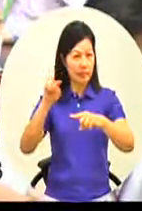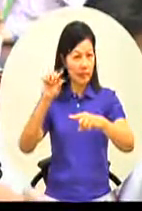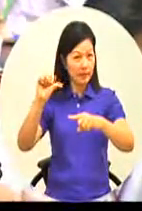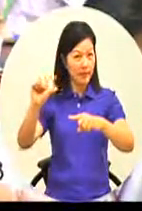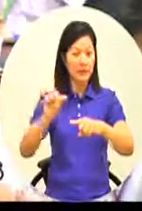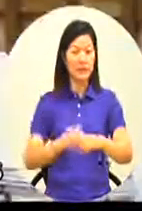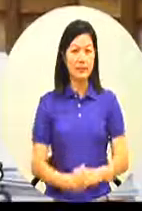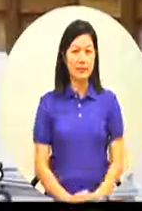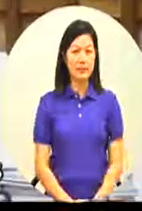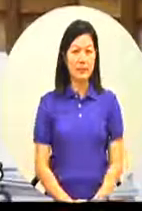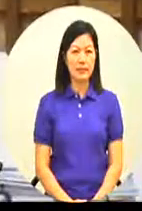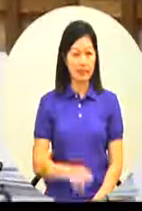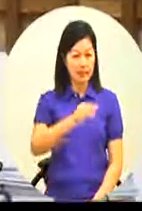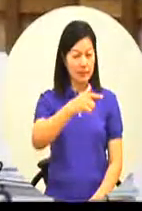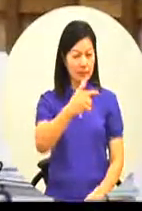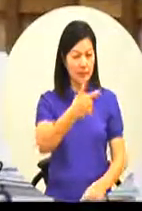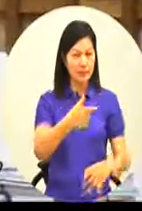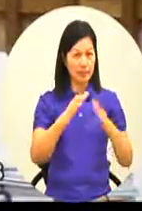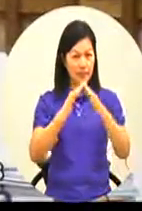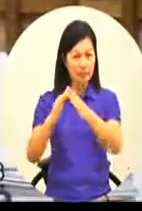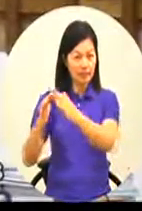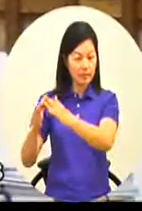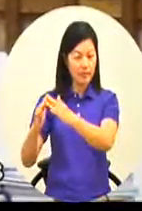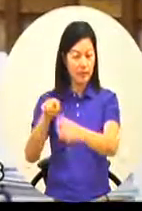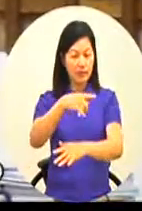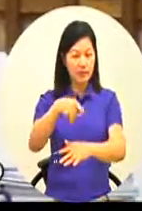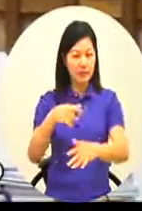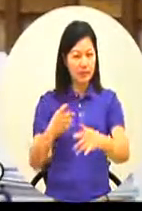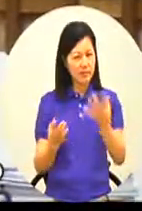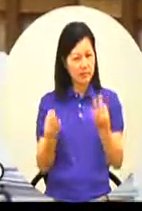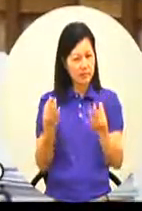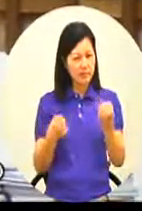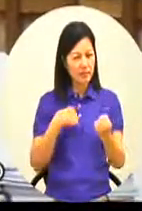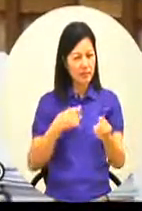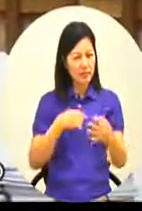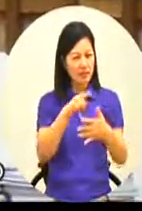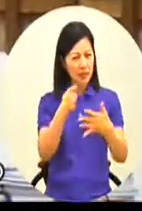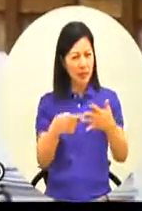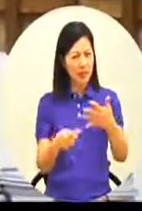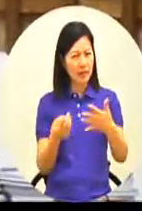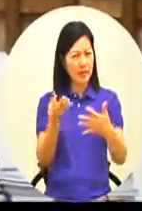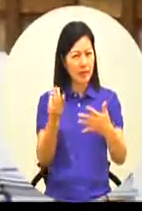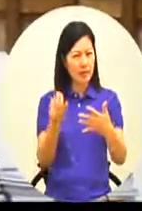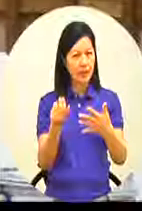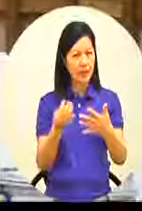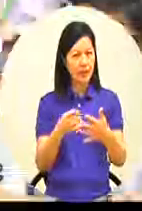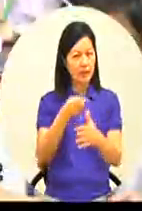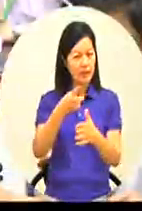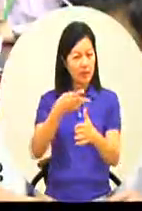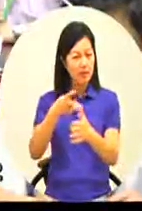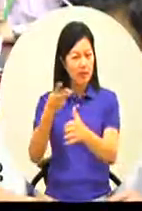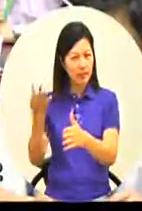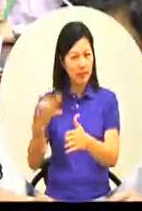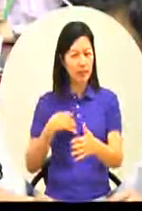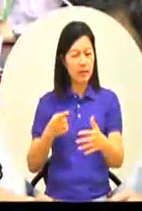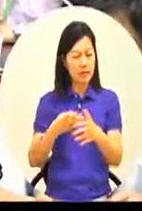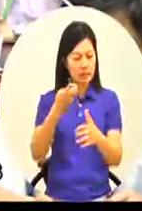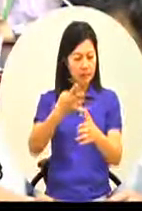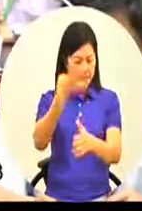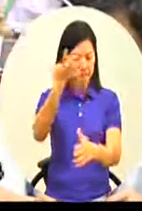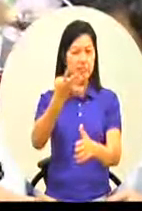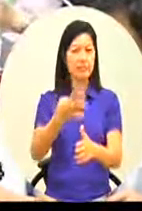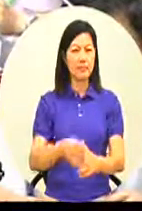那以六度来比咧，咱共调整安尼是排伫第几坎的？以六度， 伫六度内底，咱是排第四的。